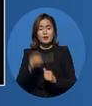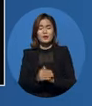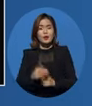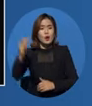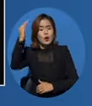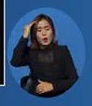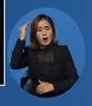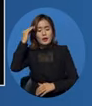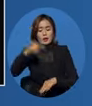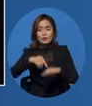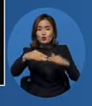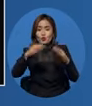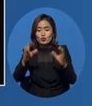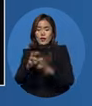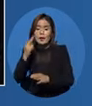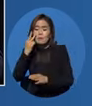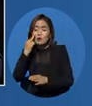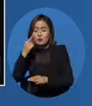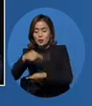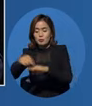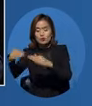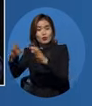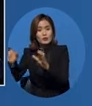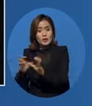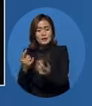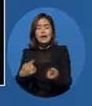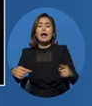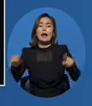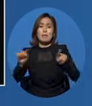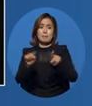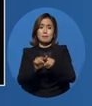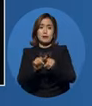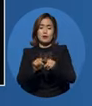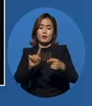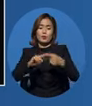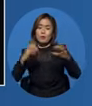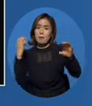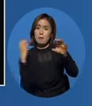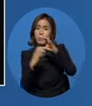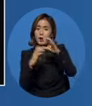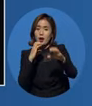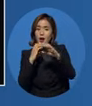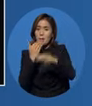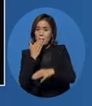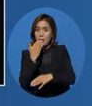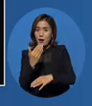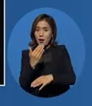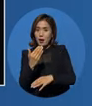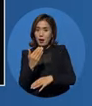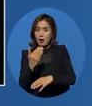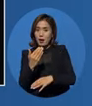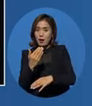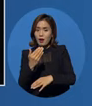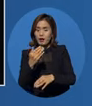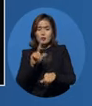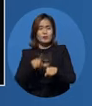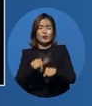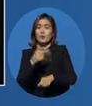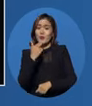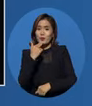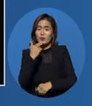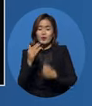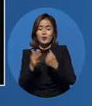한국의 민주당과 미국의 민주당 이렇게 함께 서로 소통할 수 있는 구조를 우리가 가진 적이 별로 없기 때문에